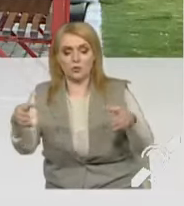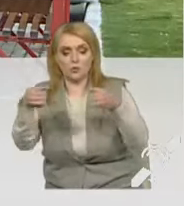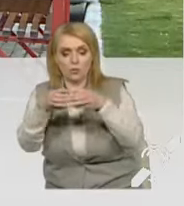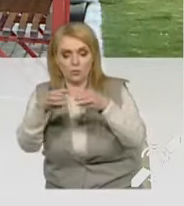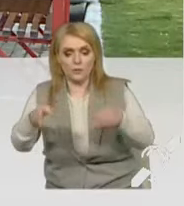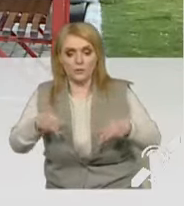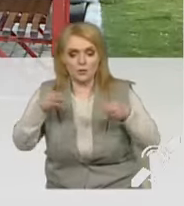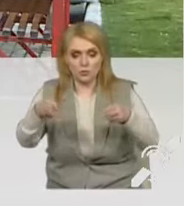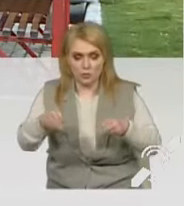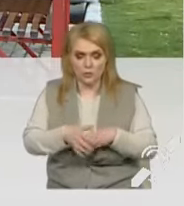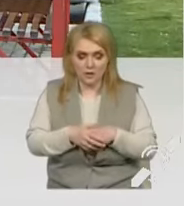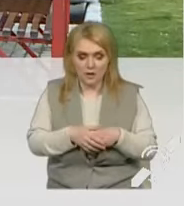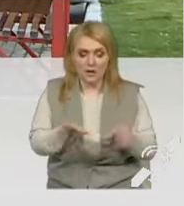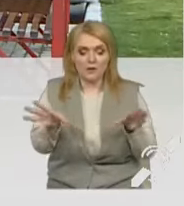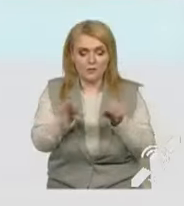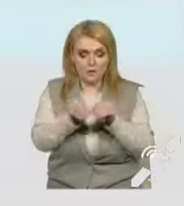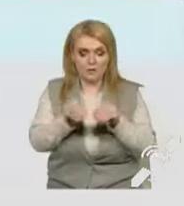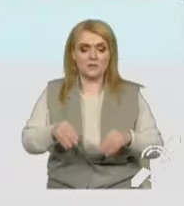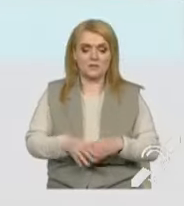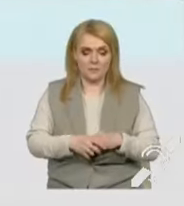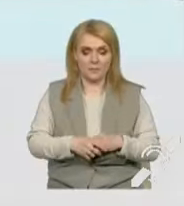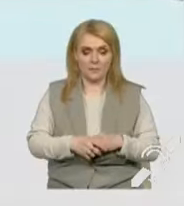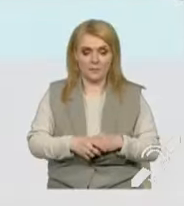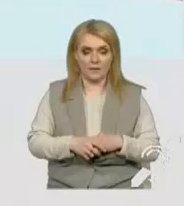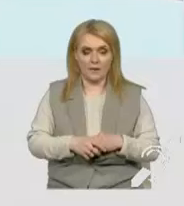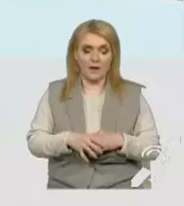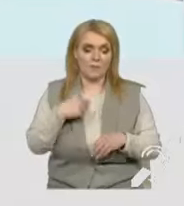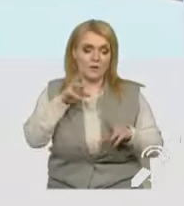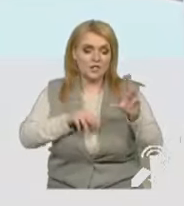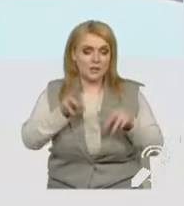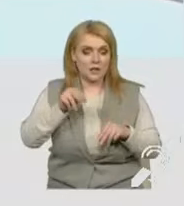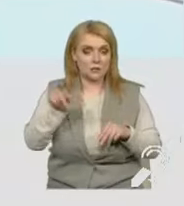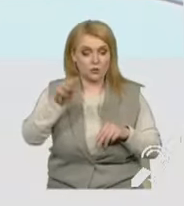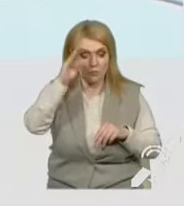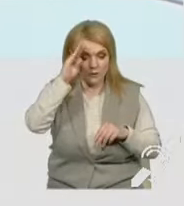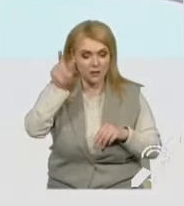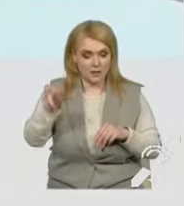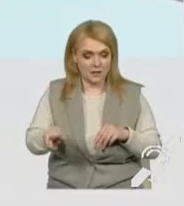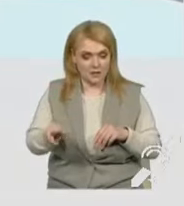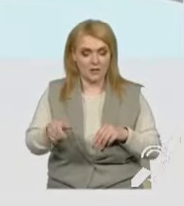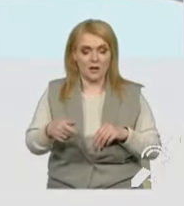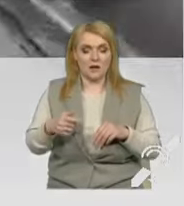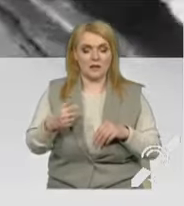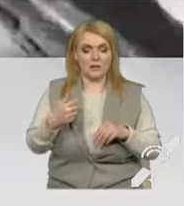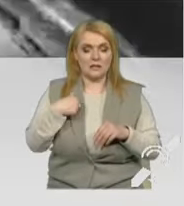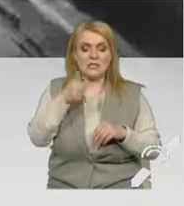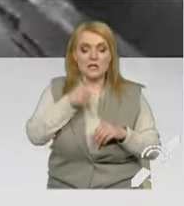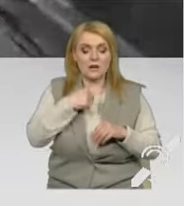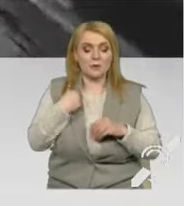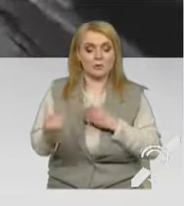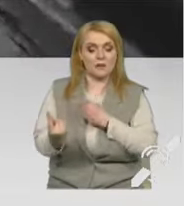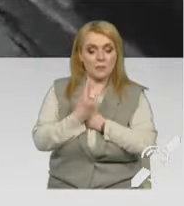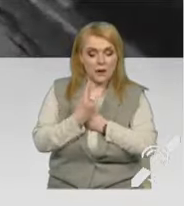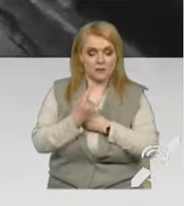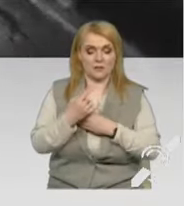cadrul cauze penale respective noi Considerăm că ne ducem în eroare deoarece declarațiile sale contravin cu rezultatele măsurilor